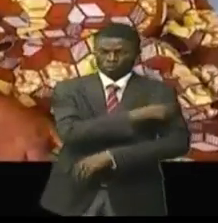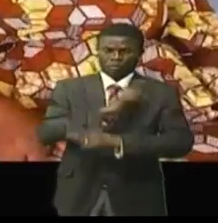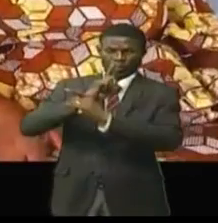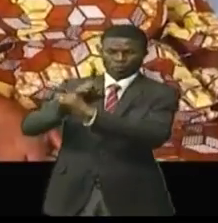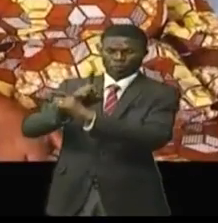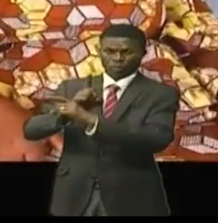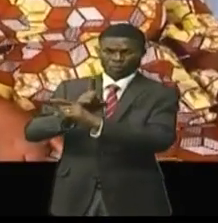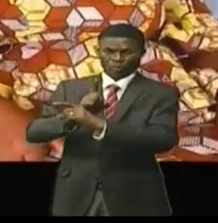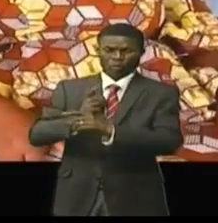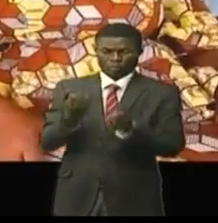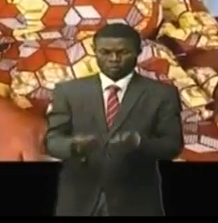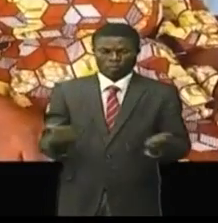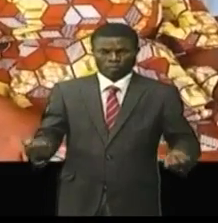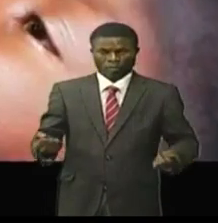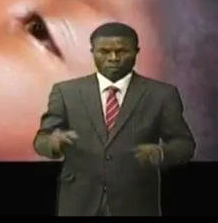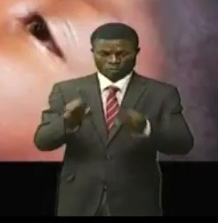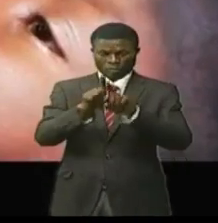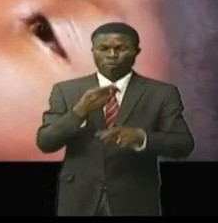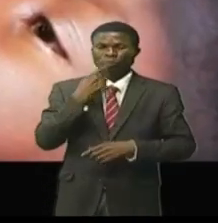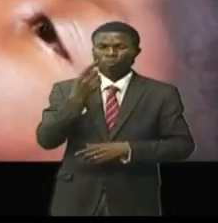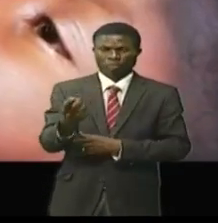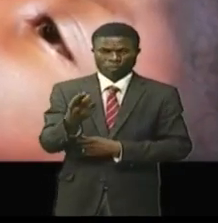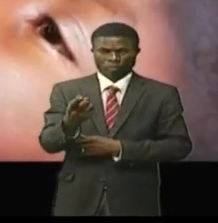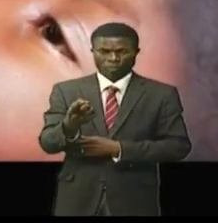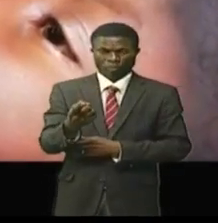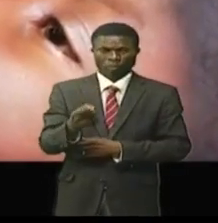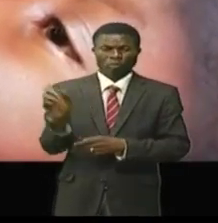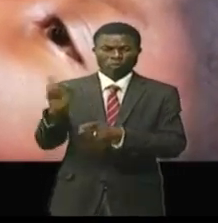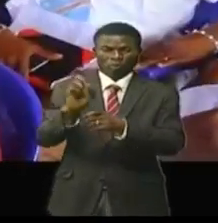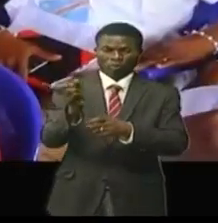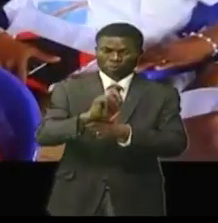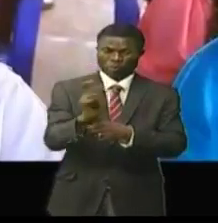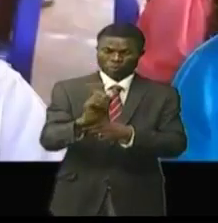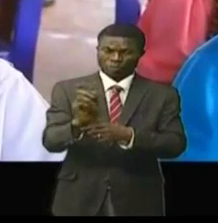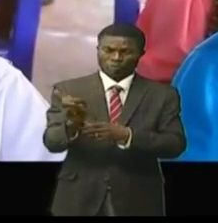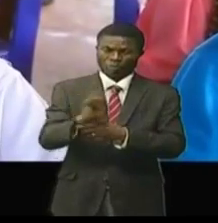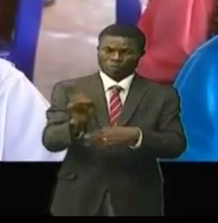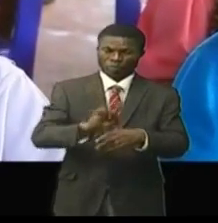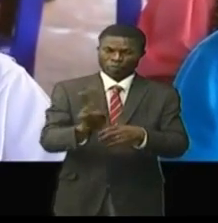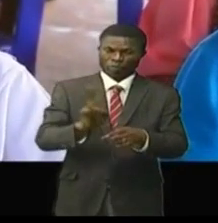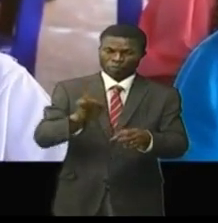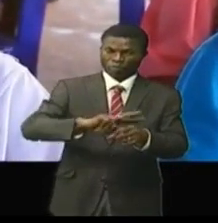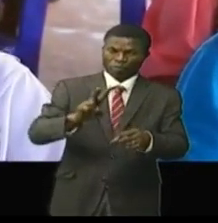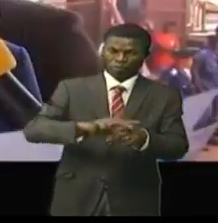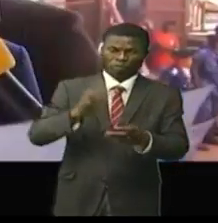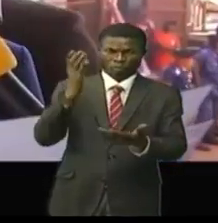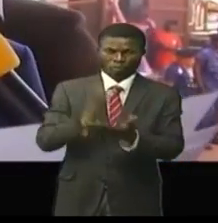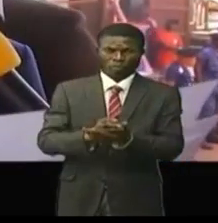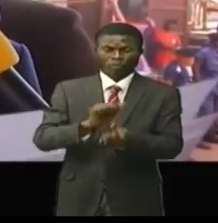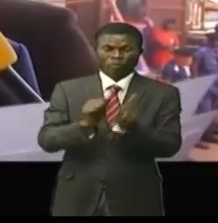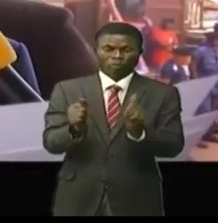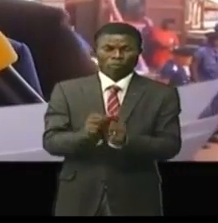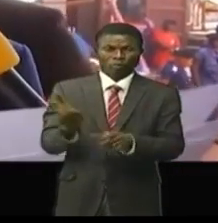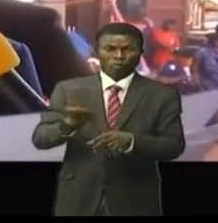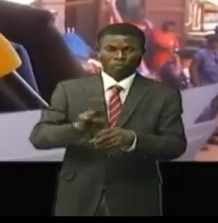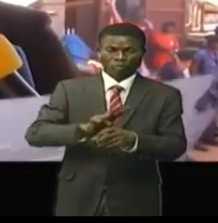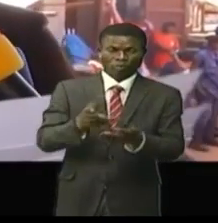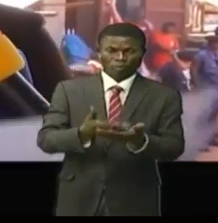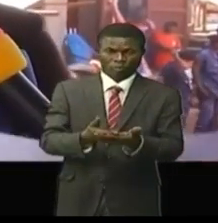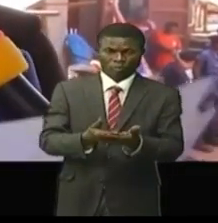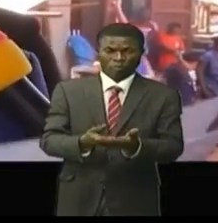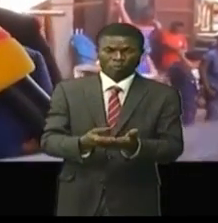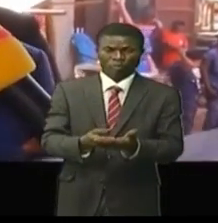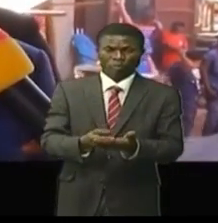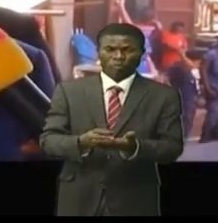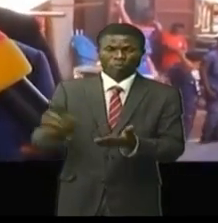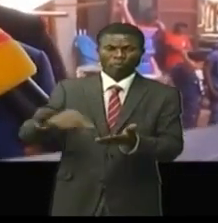leur progéniture et ainsi éradiquer complètement ce virus dans les Bas-Zouélé. La découverte des cas de ce virus notifié à